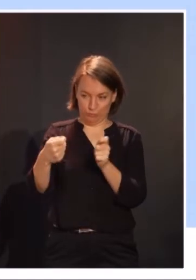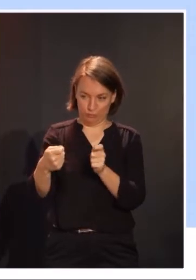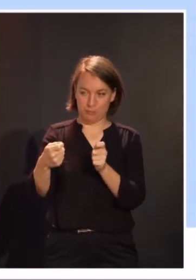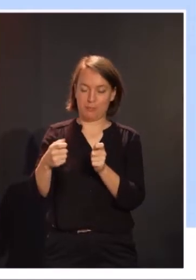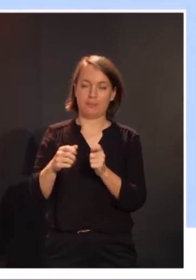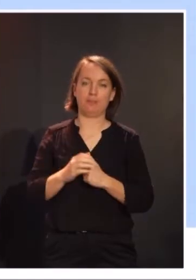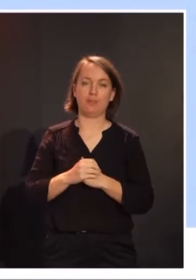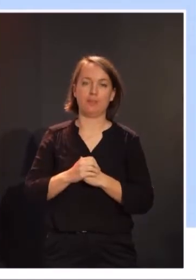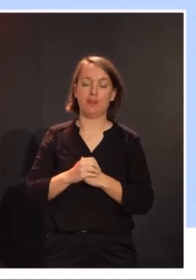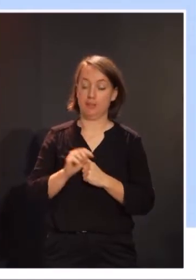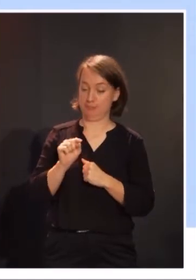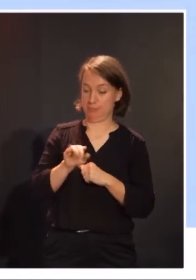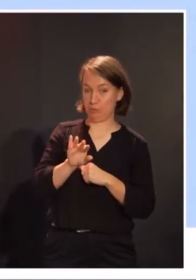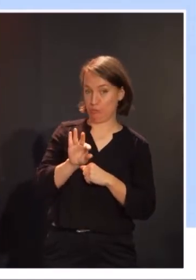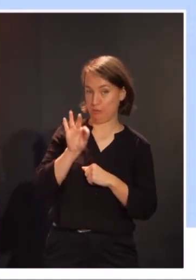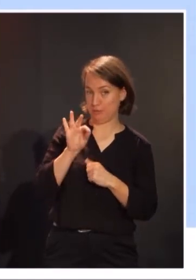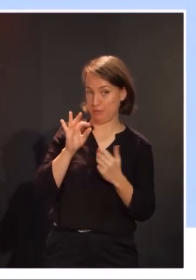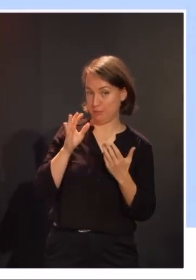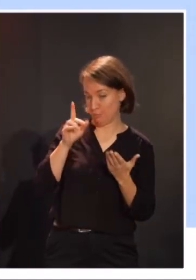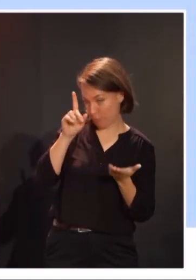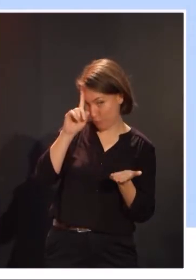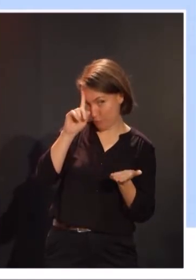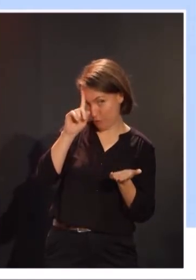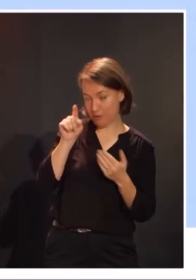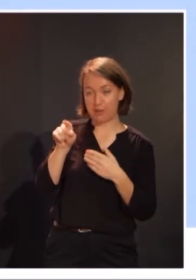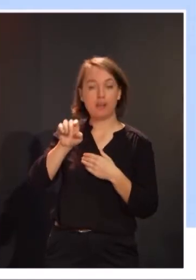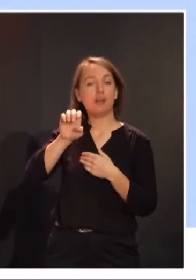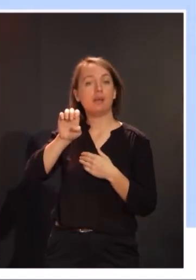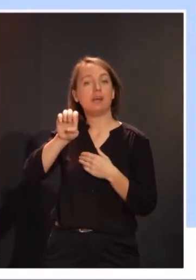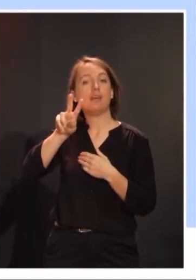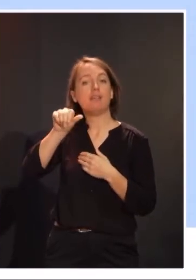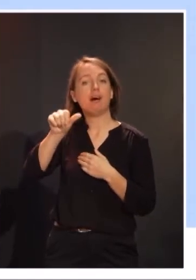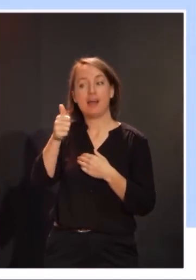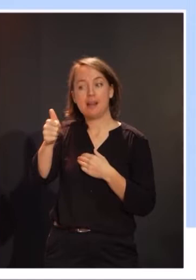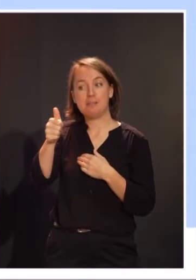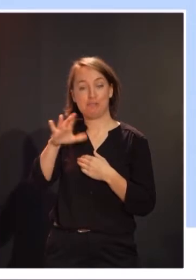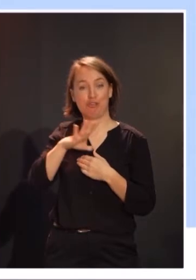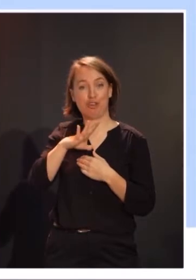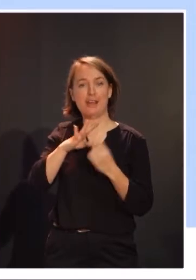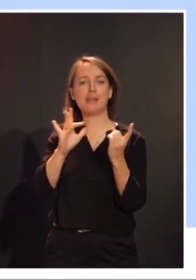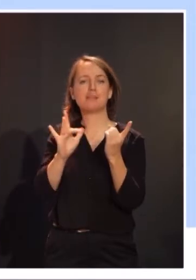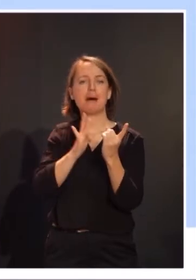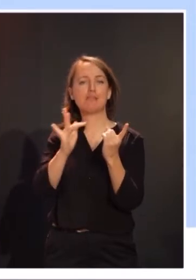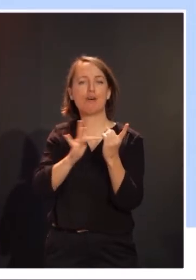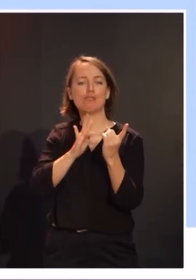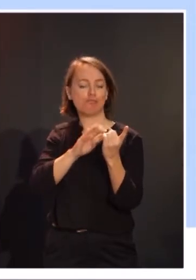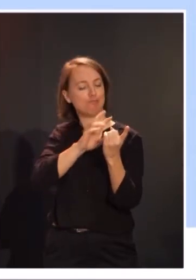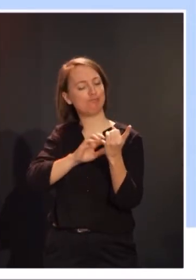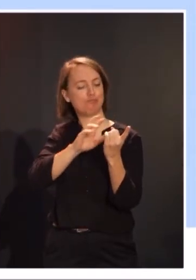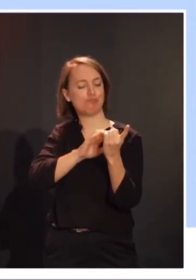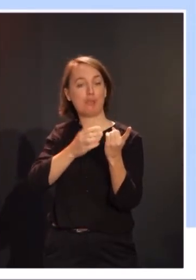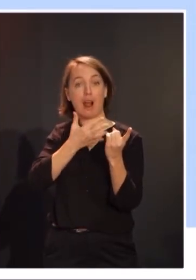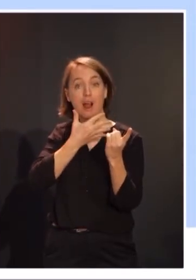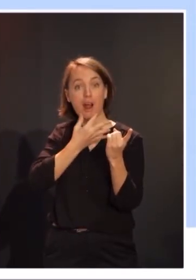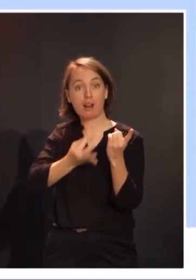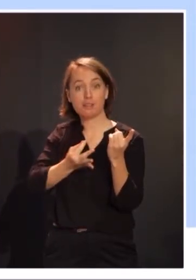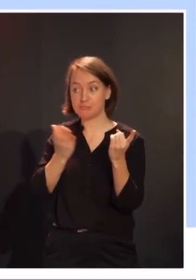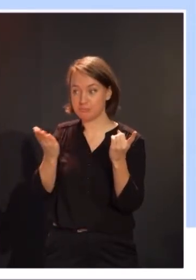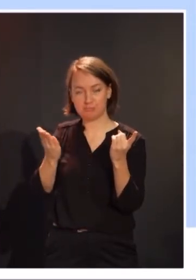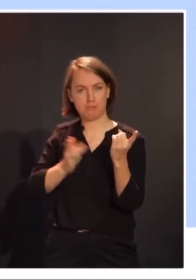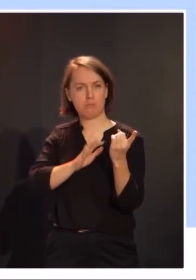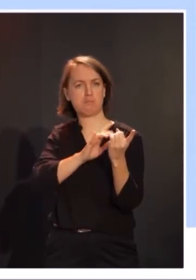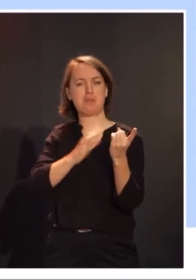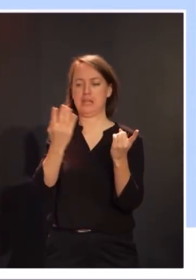Ce qui a orienté en fait ce choix, c'est qu'Eva finalement, elle a déjà un smartphone et elle était très très à l'aise avec le côté